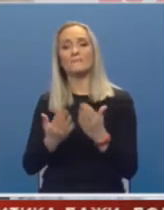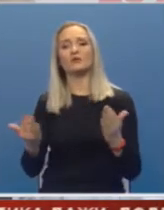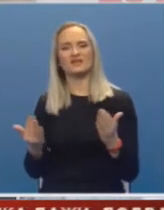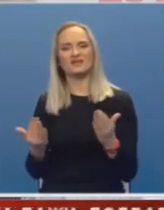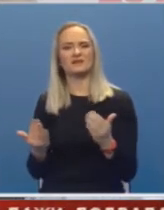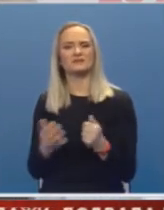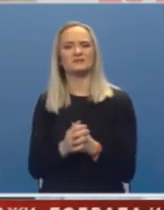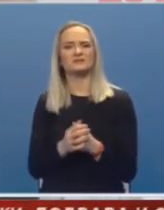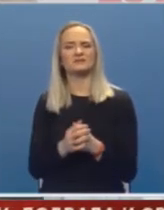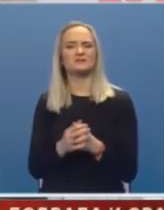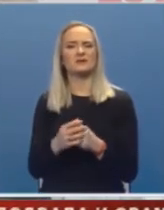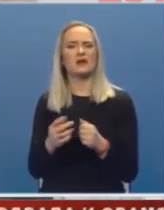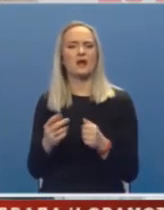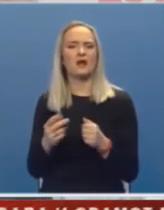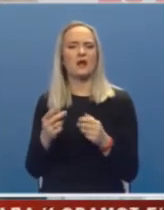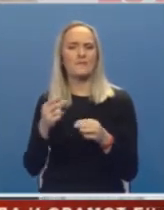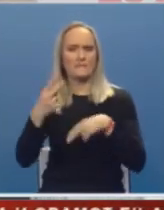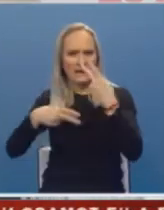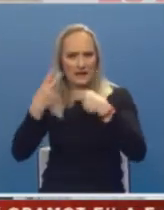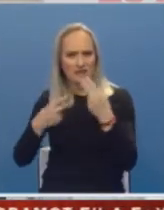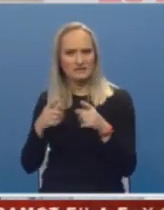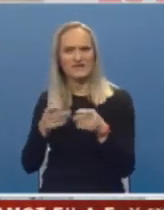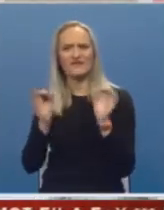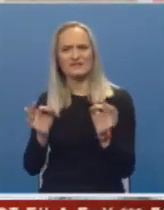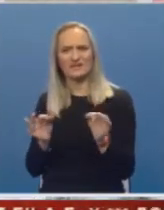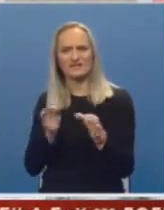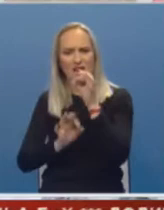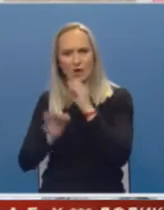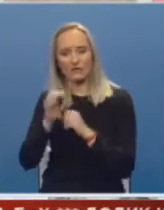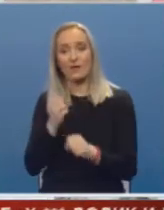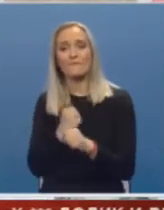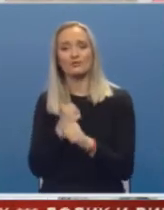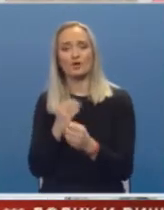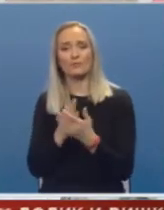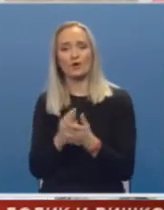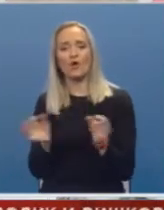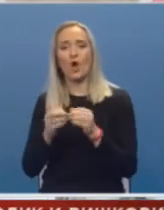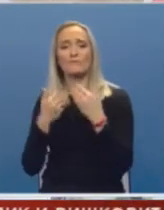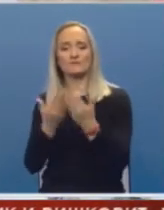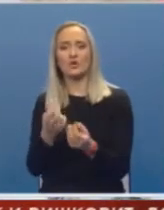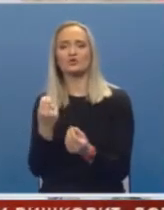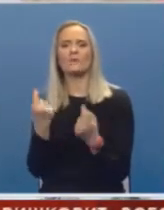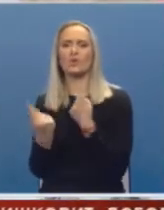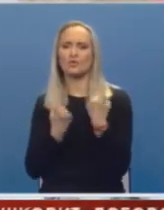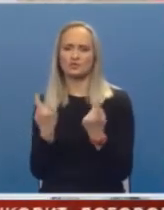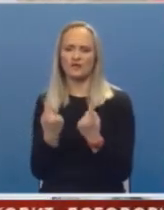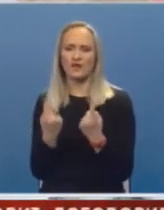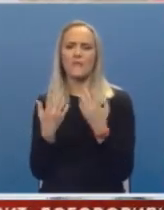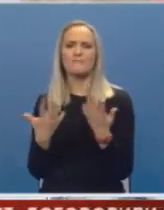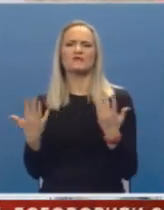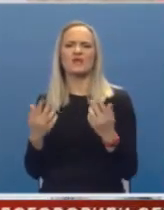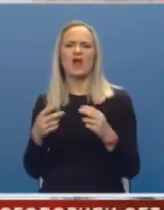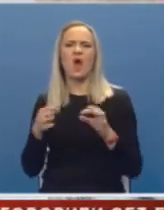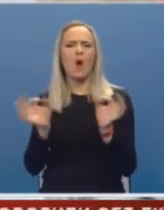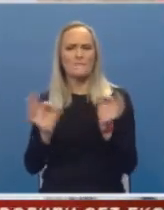dijagnostički procesi i procedure i kao kvalitetni lijekov. Zadatak je bio da obezbijedimo dobre uslove, savremenu dijagnostiku